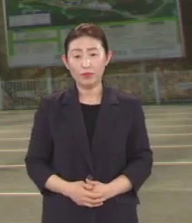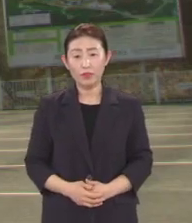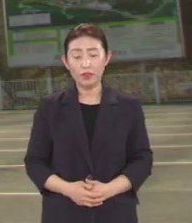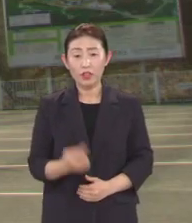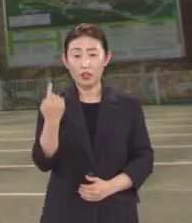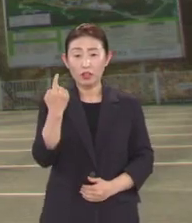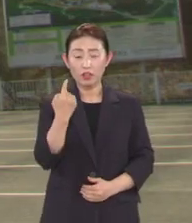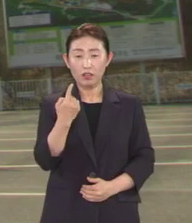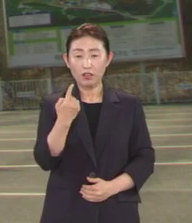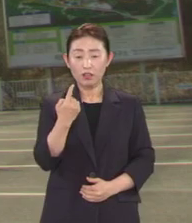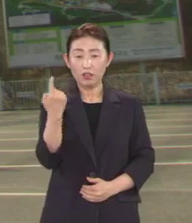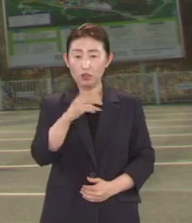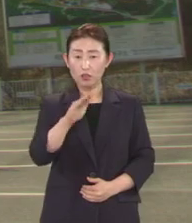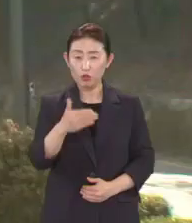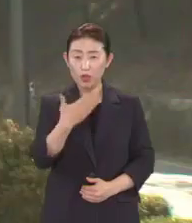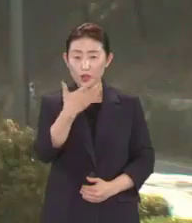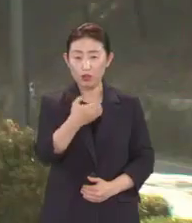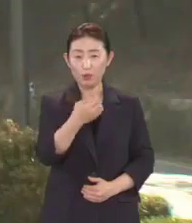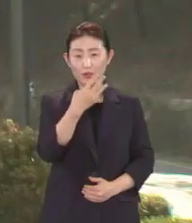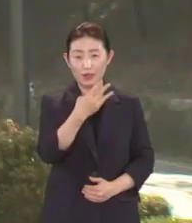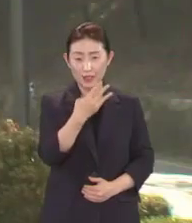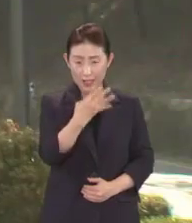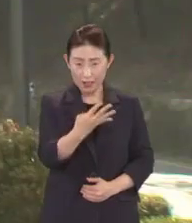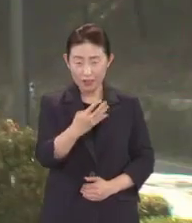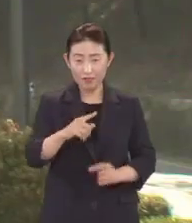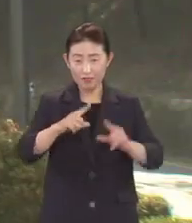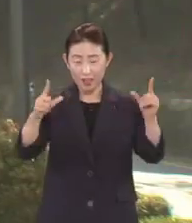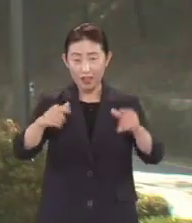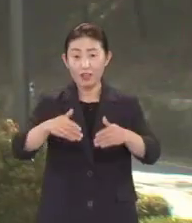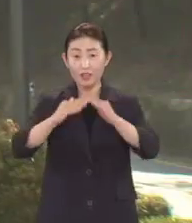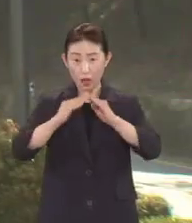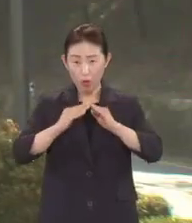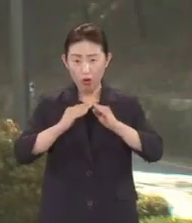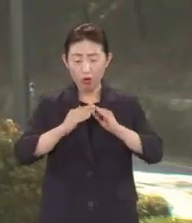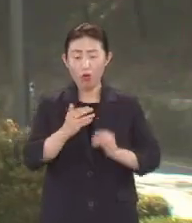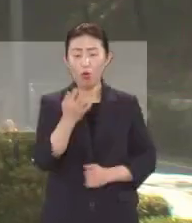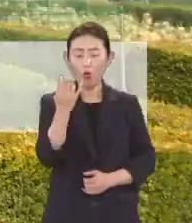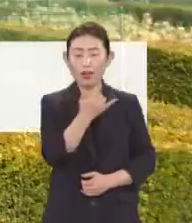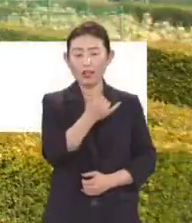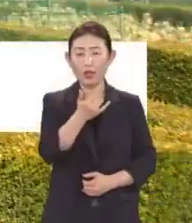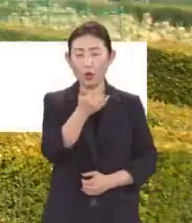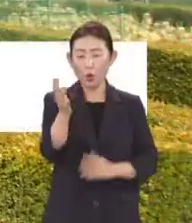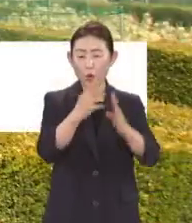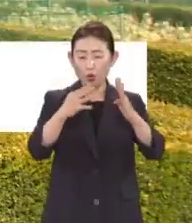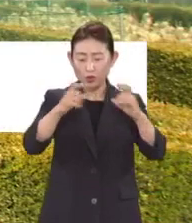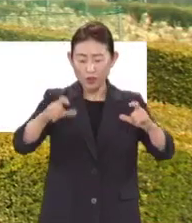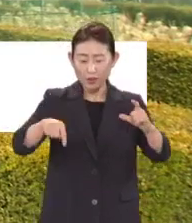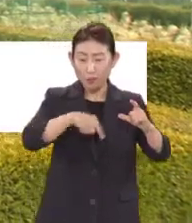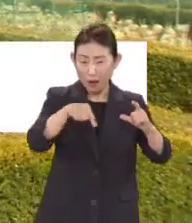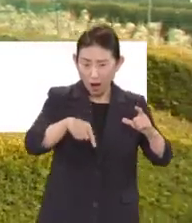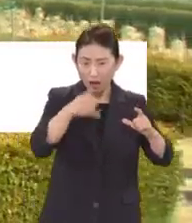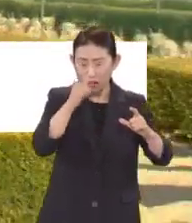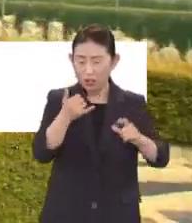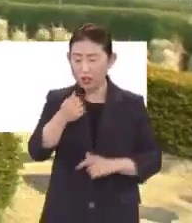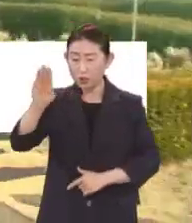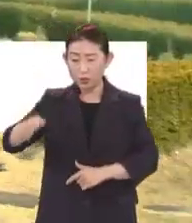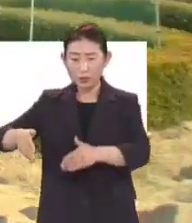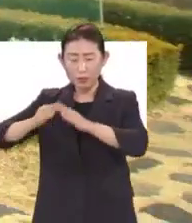지난 1994년 공주시에 문을 연 충남 산림자원연구소는 지난 2012년 출범한 세종시에